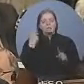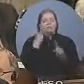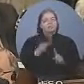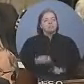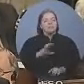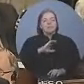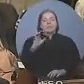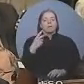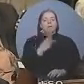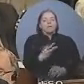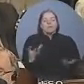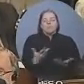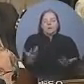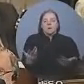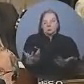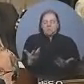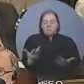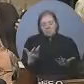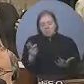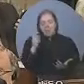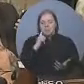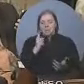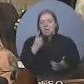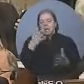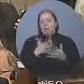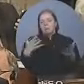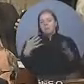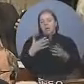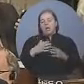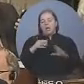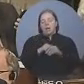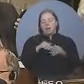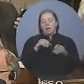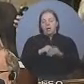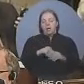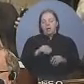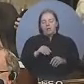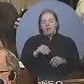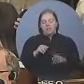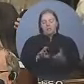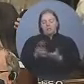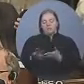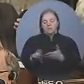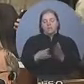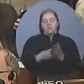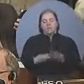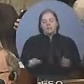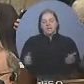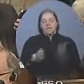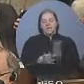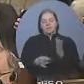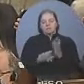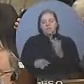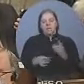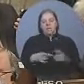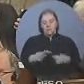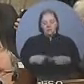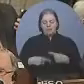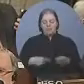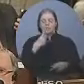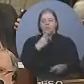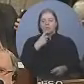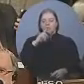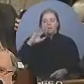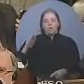canadiens. Bon, tout au plus, sait-on qu'une grande banque investissant dans les sables bitumineux a déroulé le tapis rouge pour accueillir le